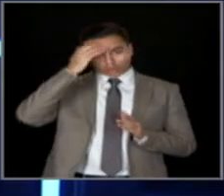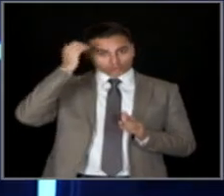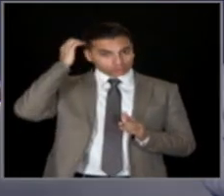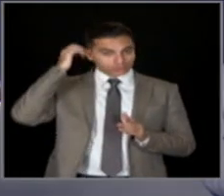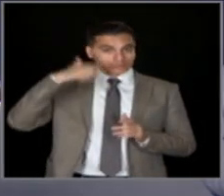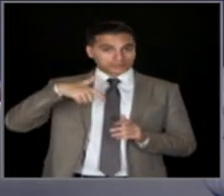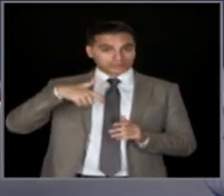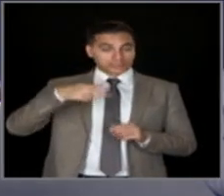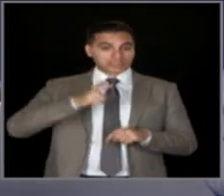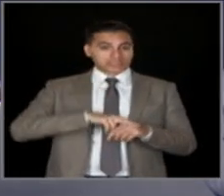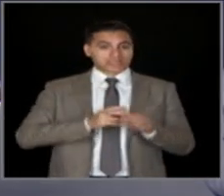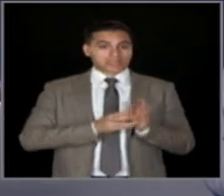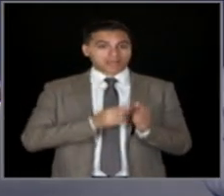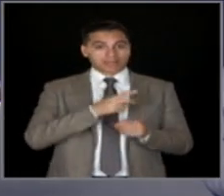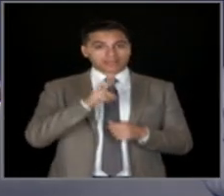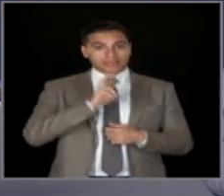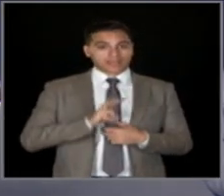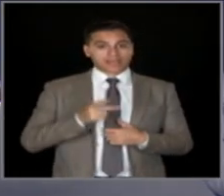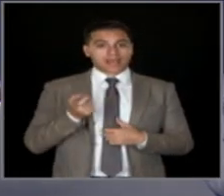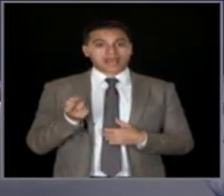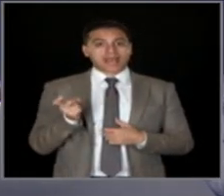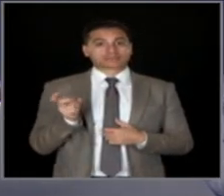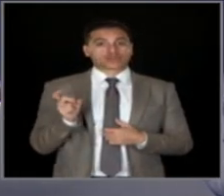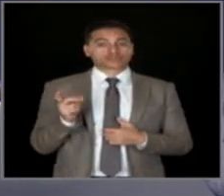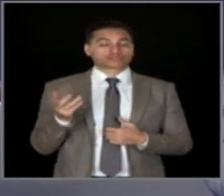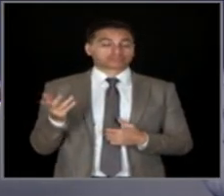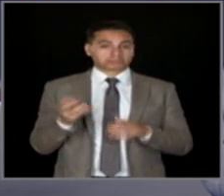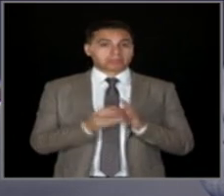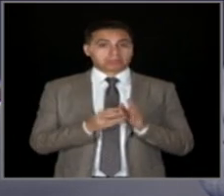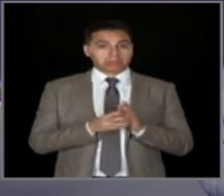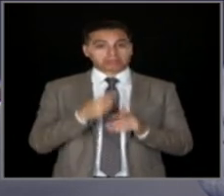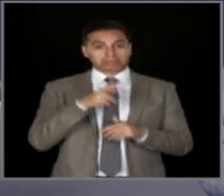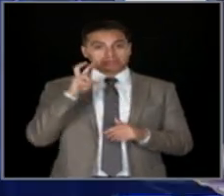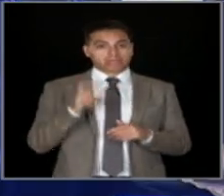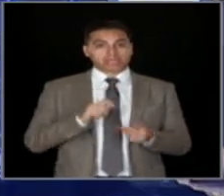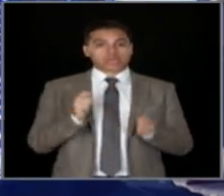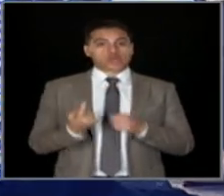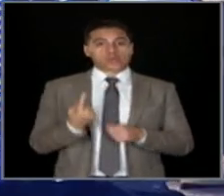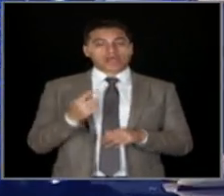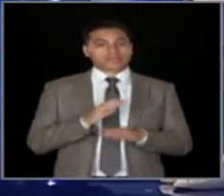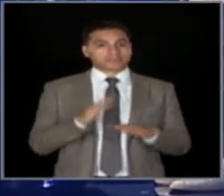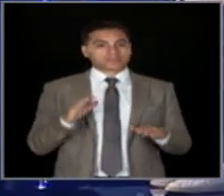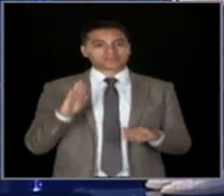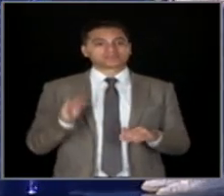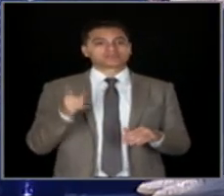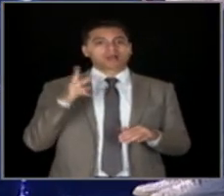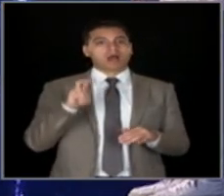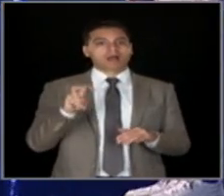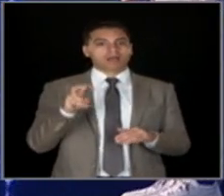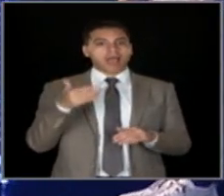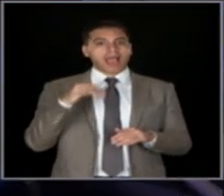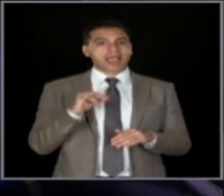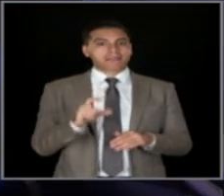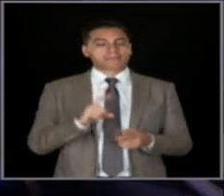60، جامعه النيل 25. وجامعه النيل عندنا تغيير واحد، ساره ايمن